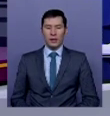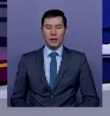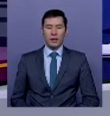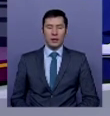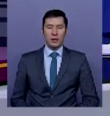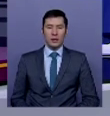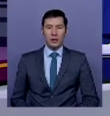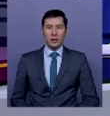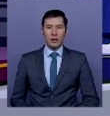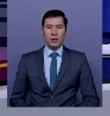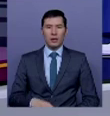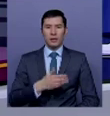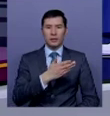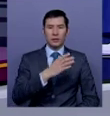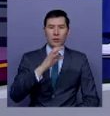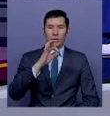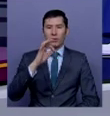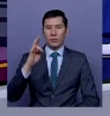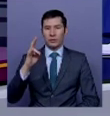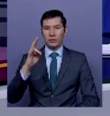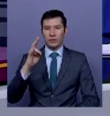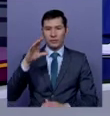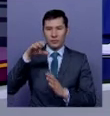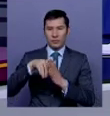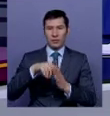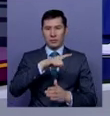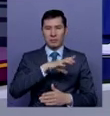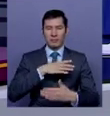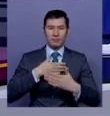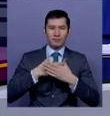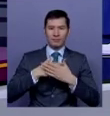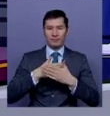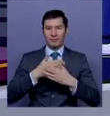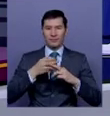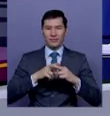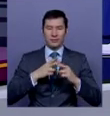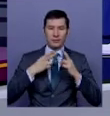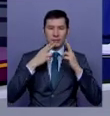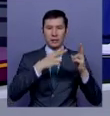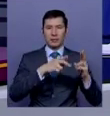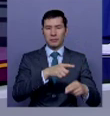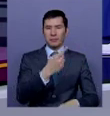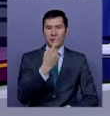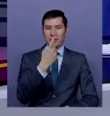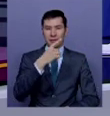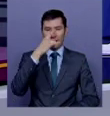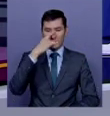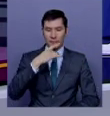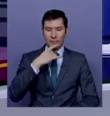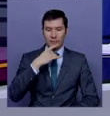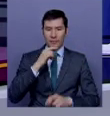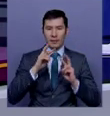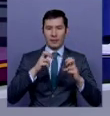аға сіз біріккен ұлттар ұйымындағы ерікті болған тұңғыш қазақсыз еріктілер ерікті болып жұмыс